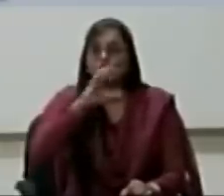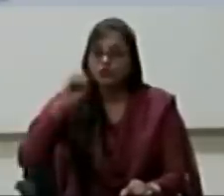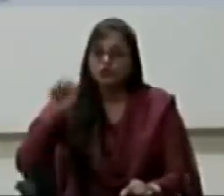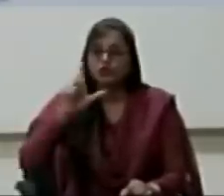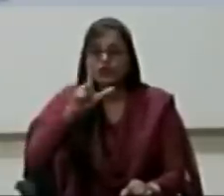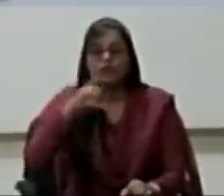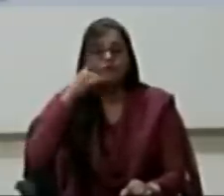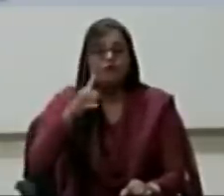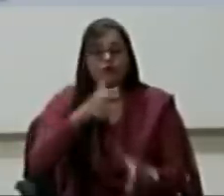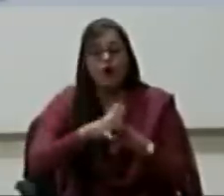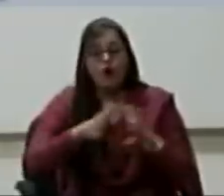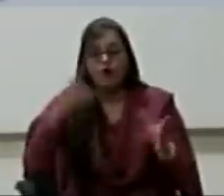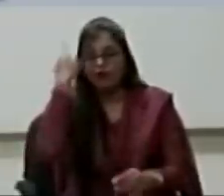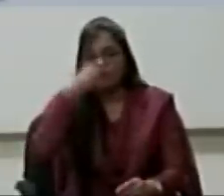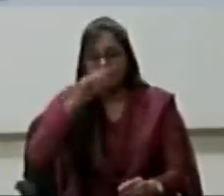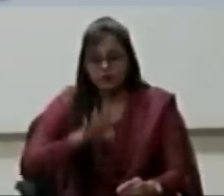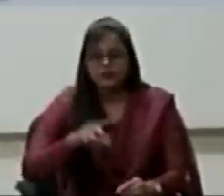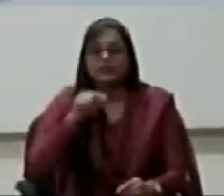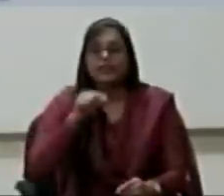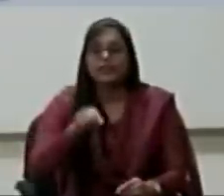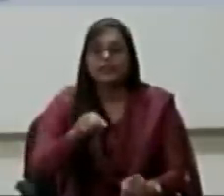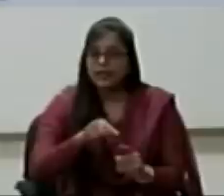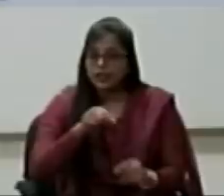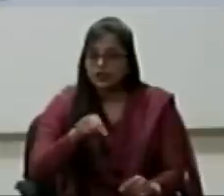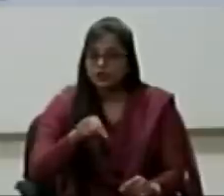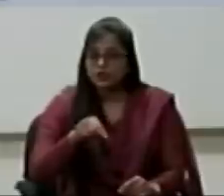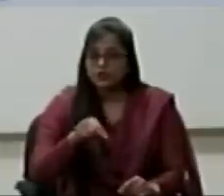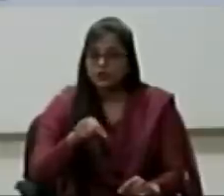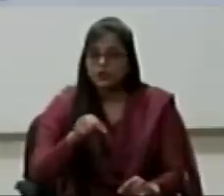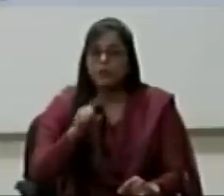এই 62-63 নাম্বারে এ পর্যন্ত মোট কল এসেছে